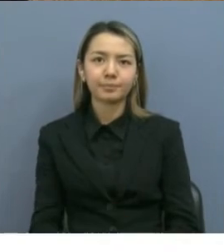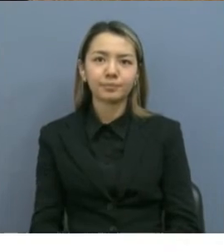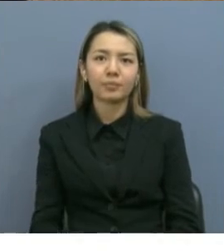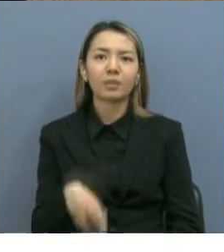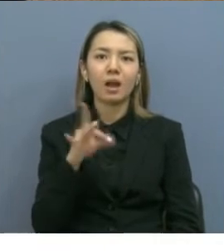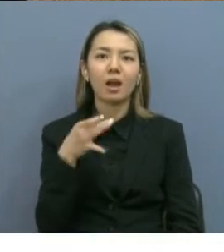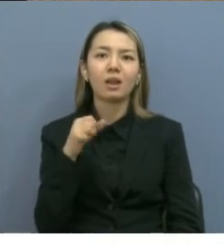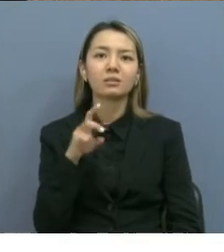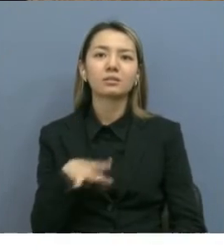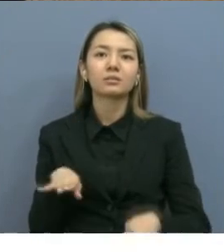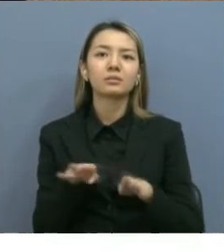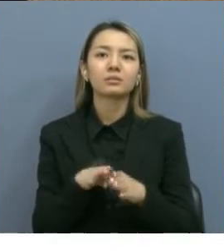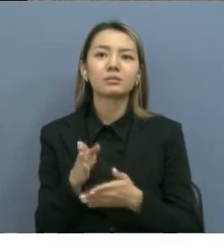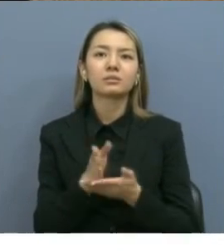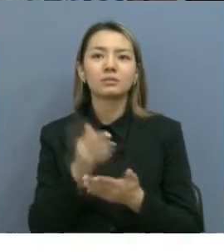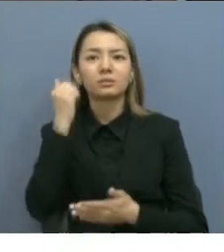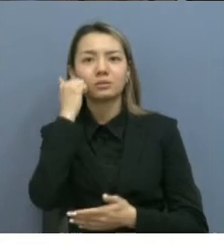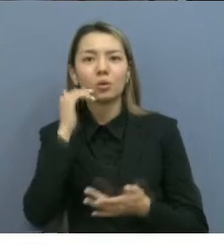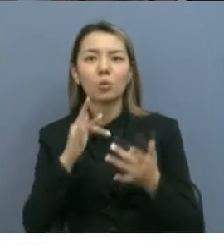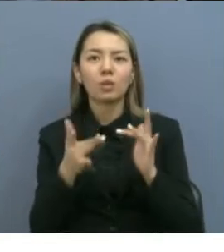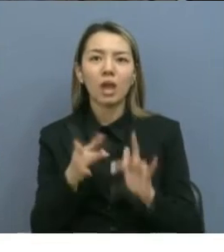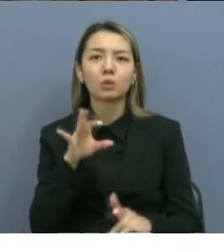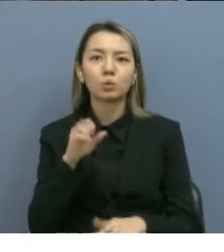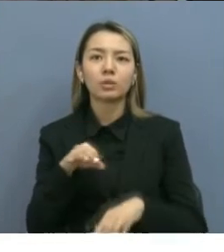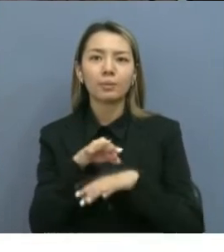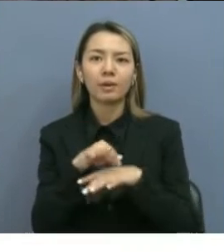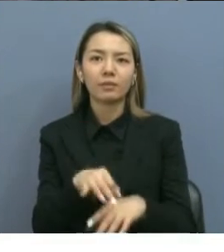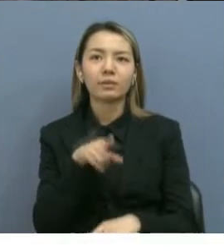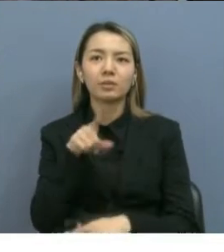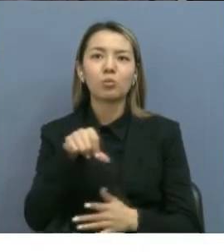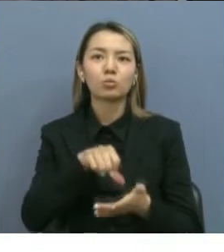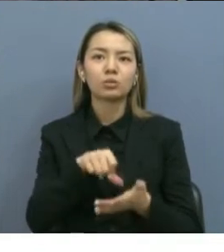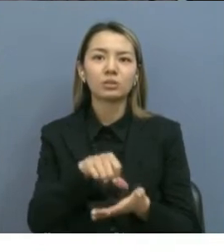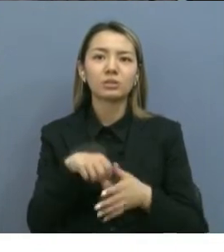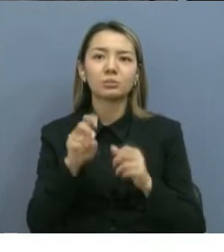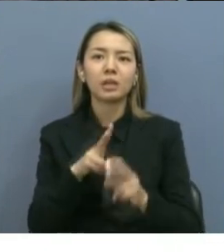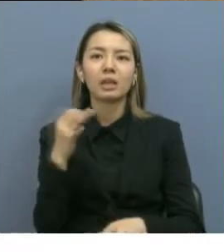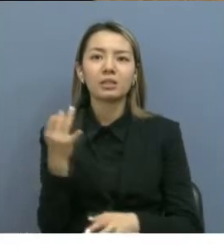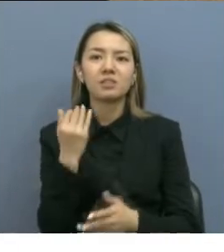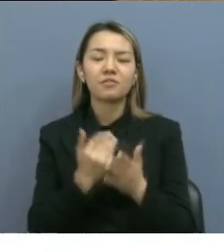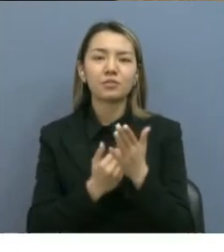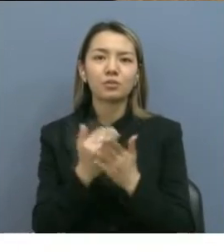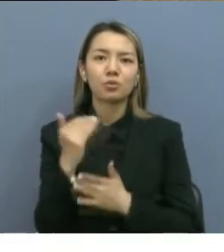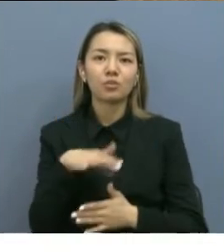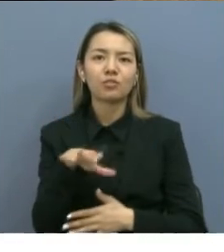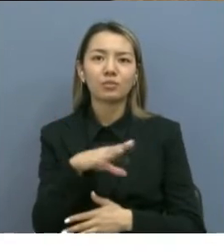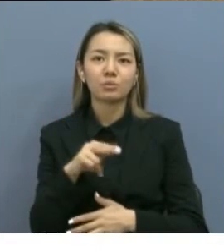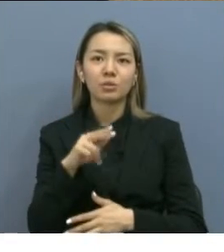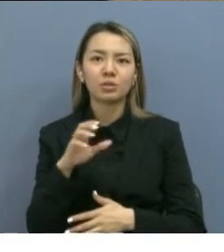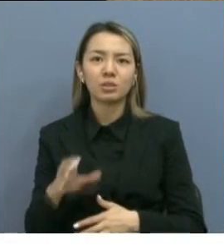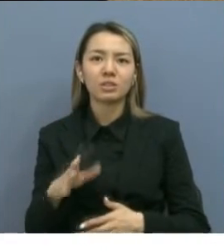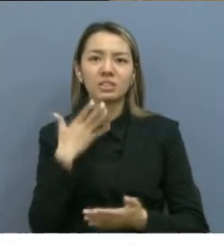Карантин кезінде мұражай қызметкерлері онлайн экскурсия өткізуде. Қатысушылар тарапынан қызығушылық та жоғары. Төтенше жағдай кезінде